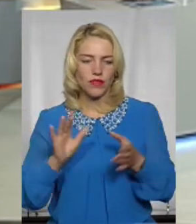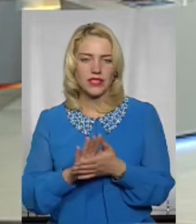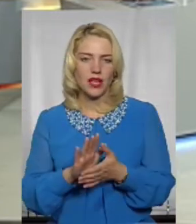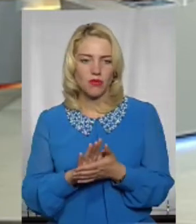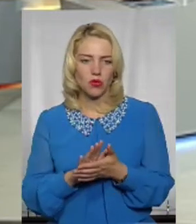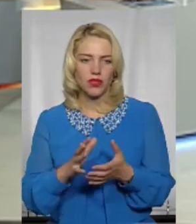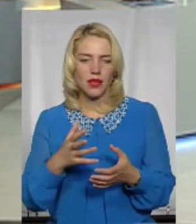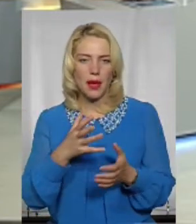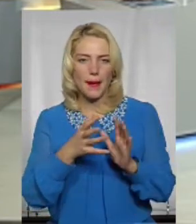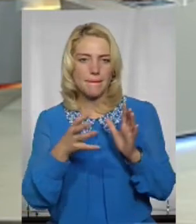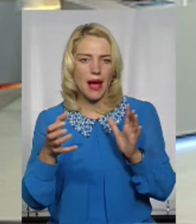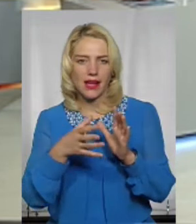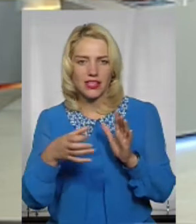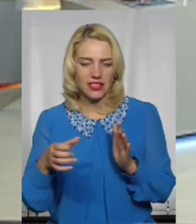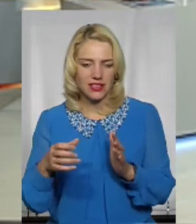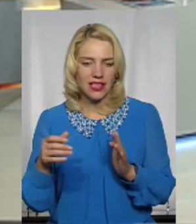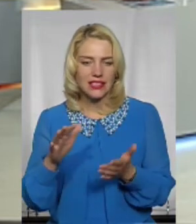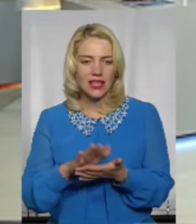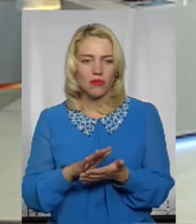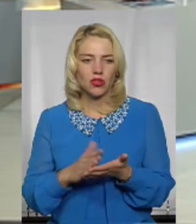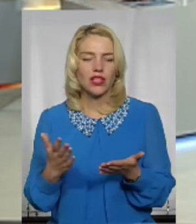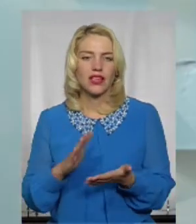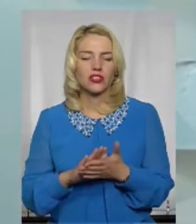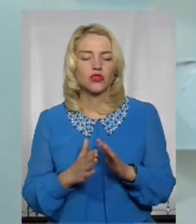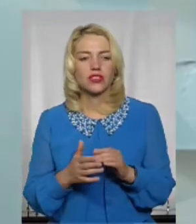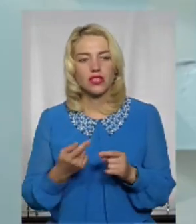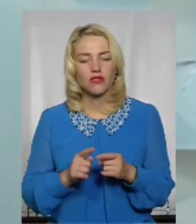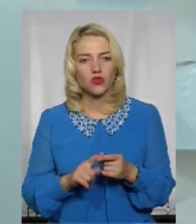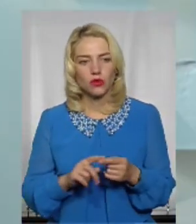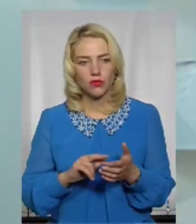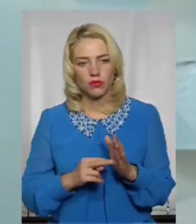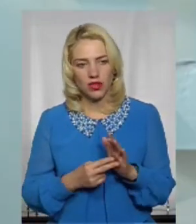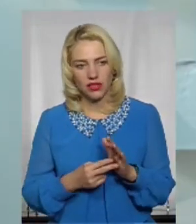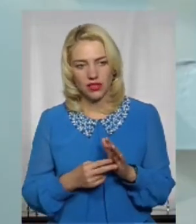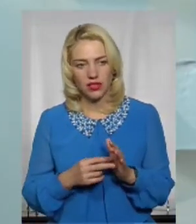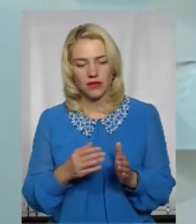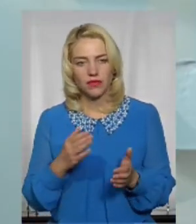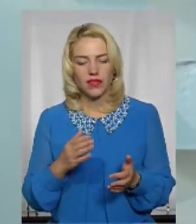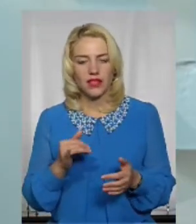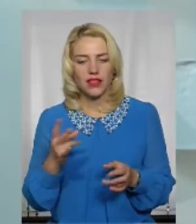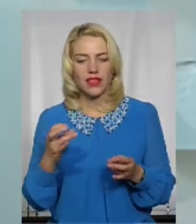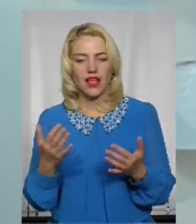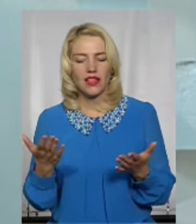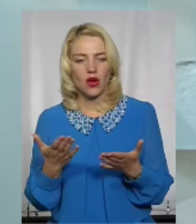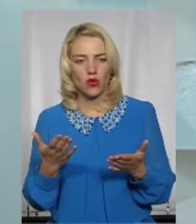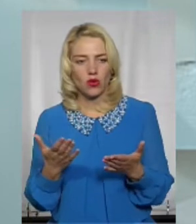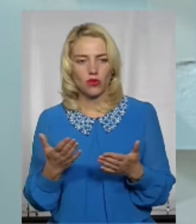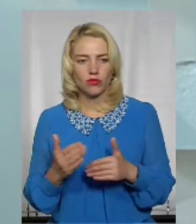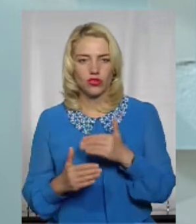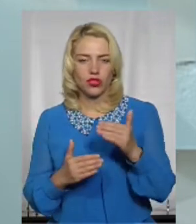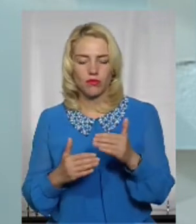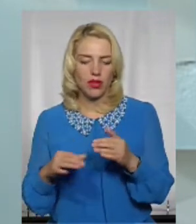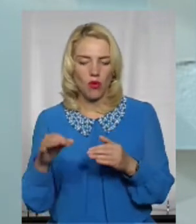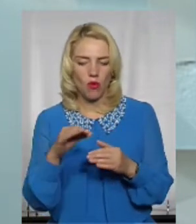забруднення, магнітне забруднення. Тобто, яка ситуація в цьому плані стоїть, на якому щаблі